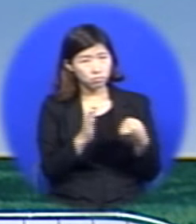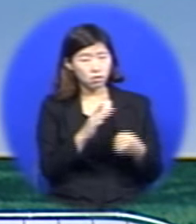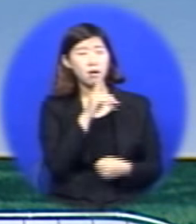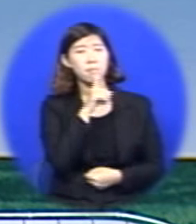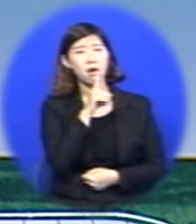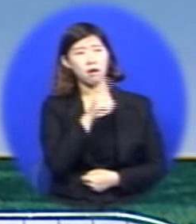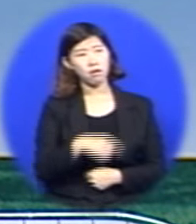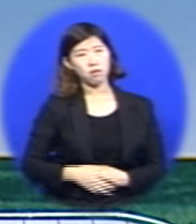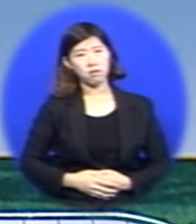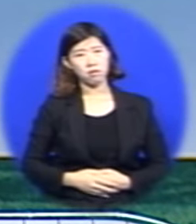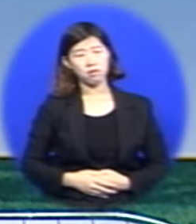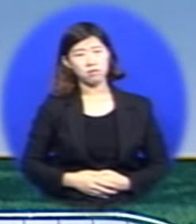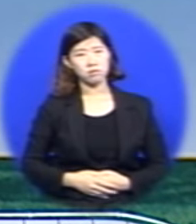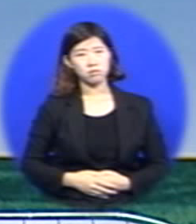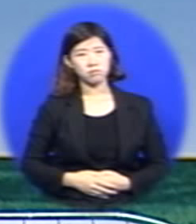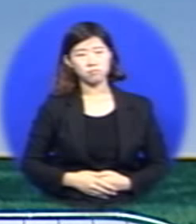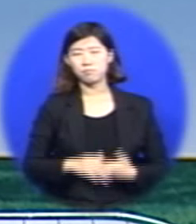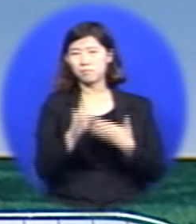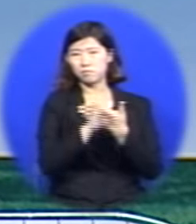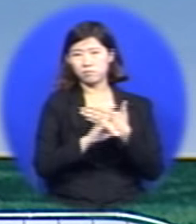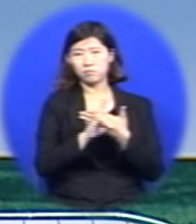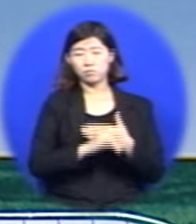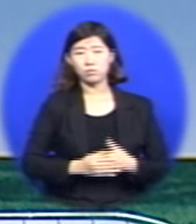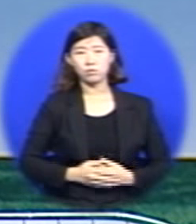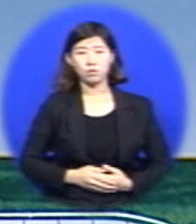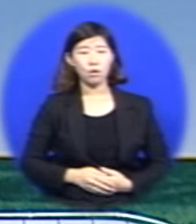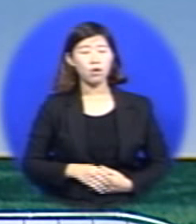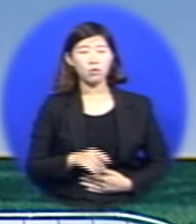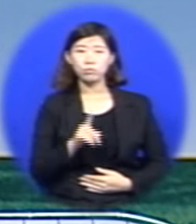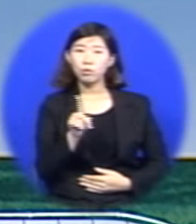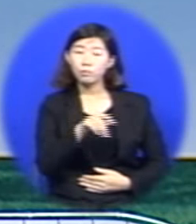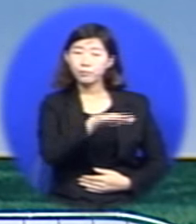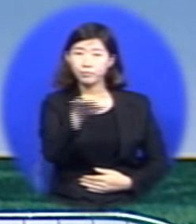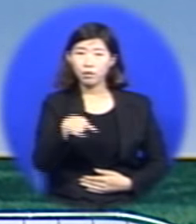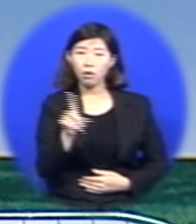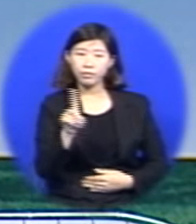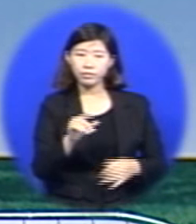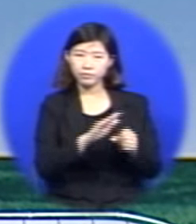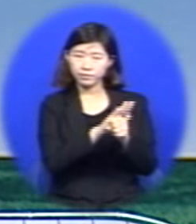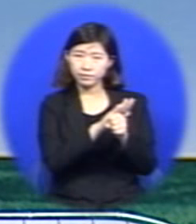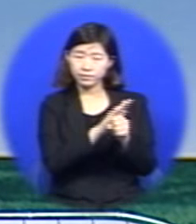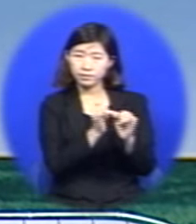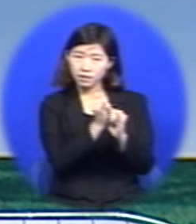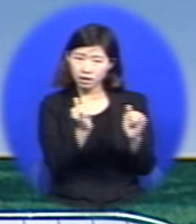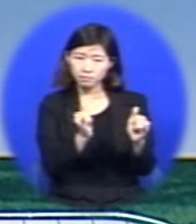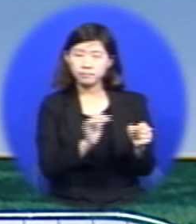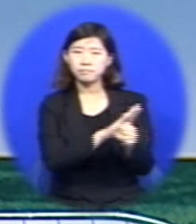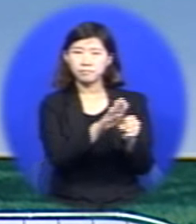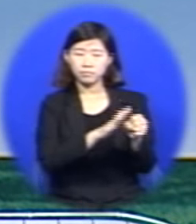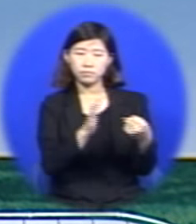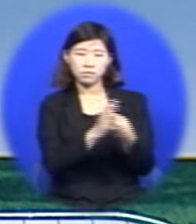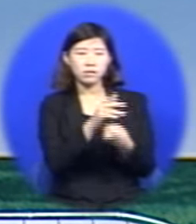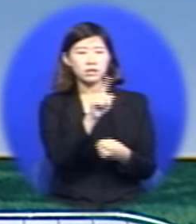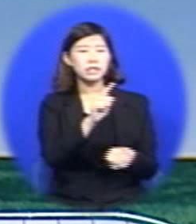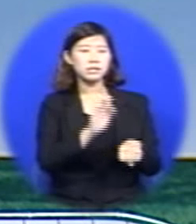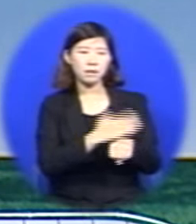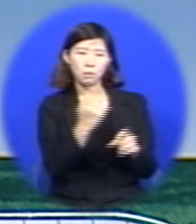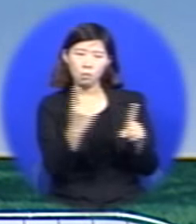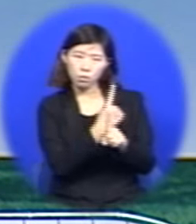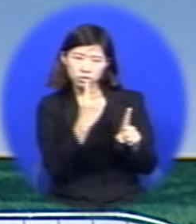말이에요. 여러분, 어떤 사람을 사랑하기 때문에 그 사람의 잘못을 고쳐주고 지적하는